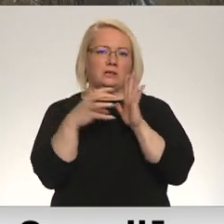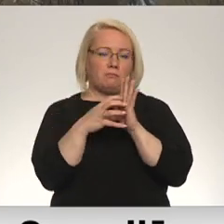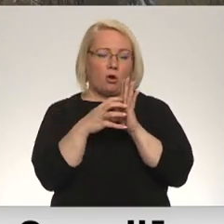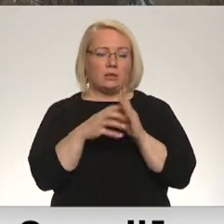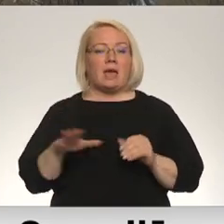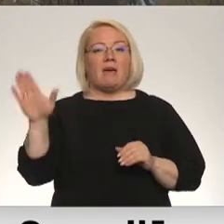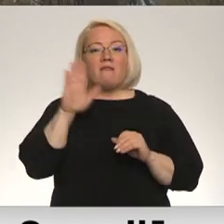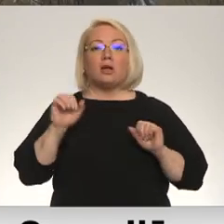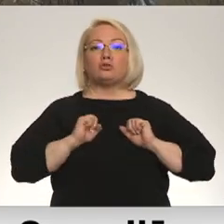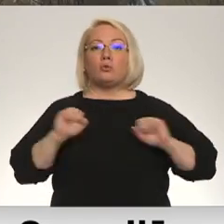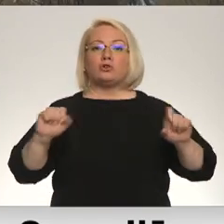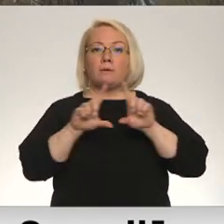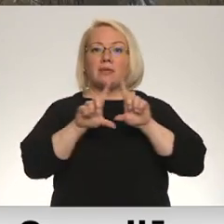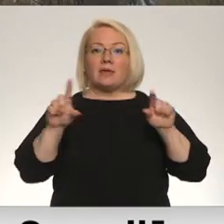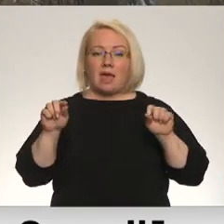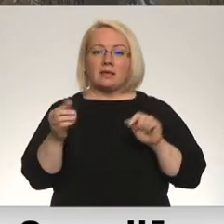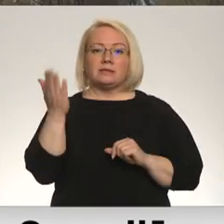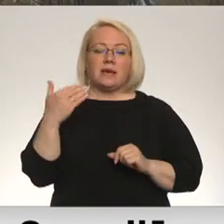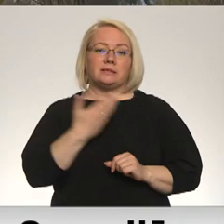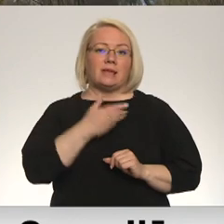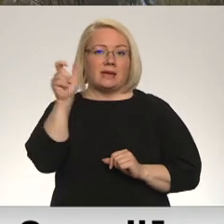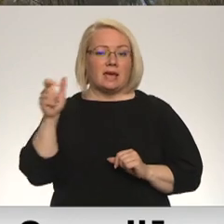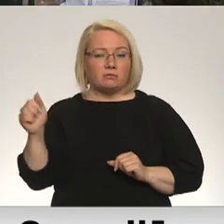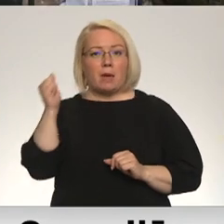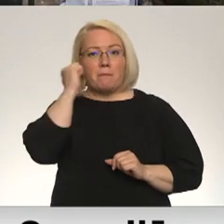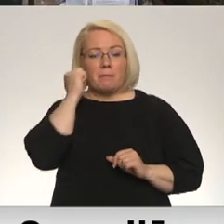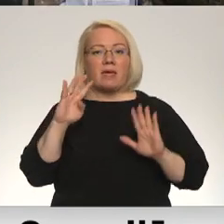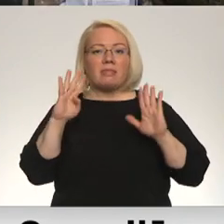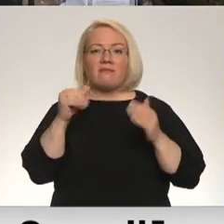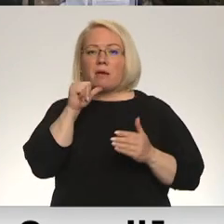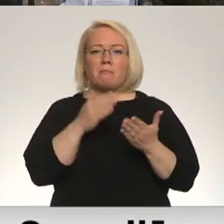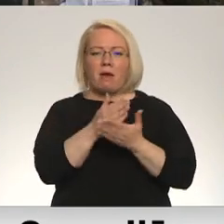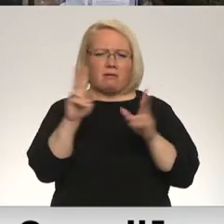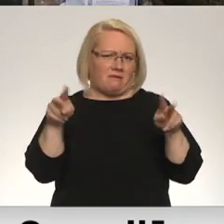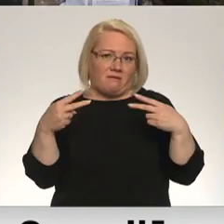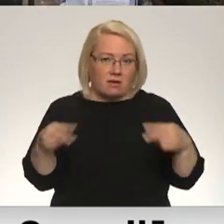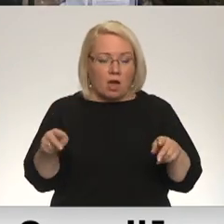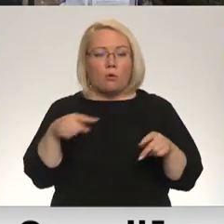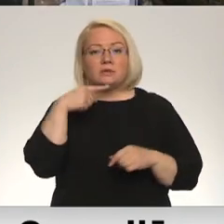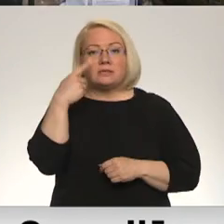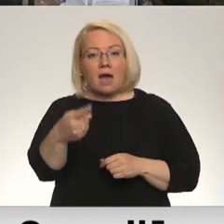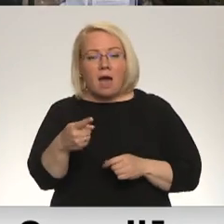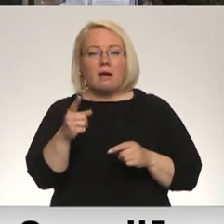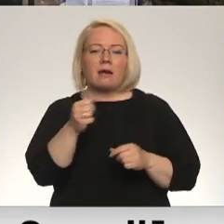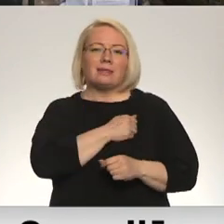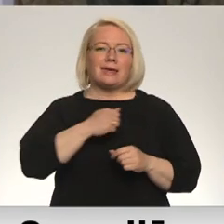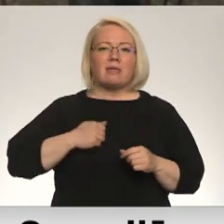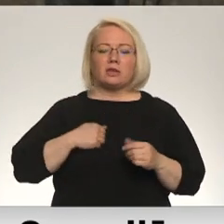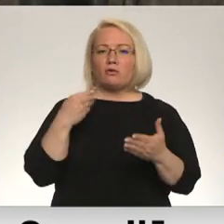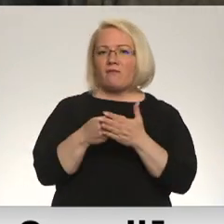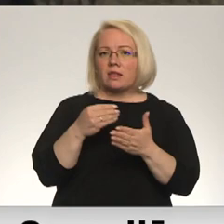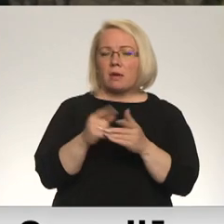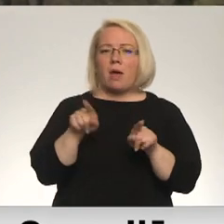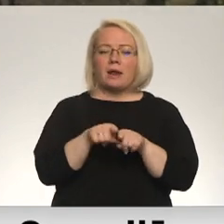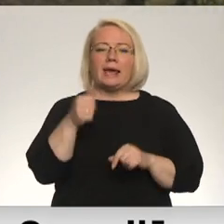Valsts drošības dienas tikmēr aicina iedzīvotājus pie piemnekļa 9. maijā nedoties vispār un norāda, ka dienesta vērtējumā arī